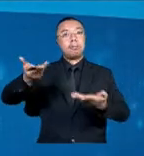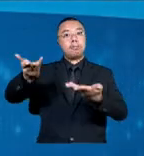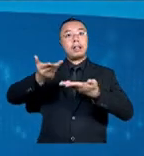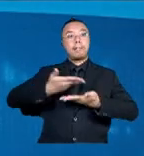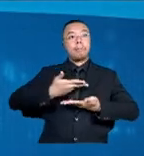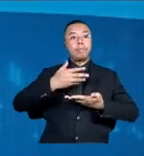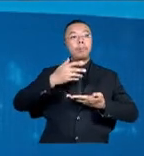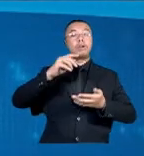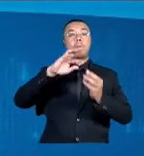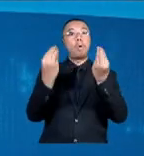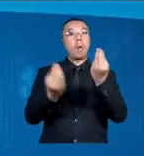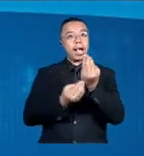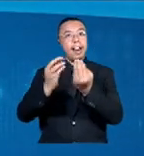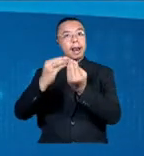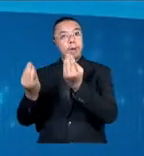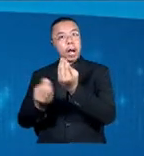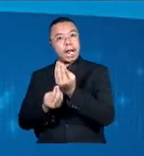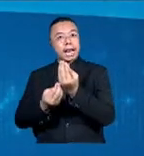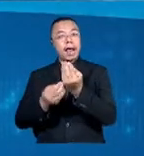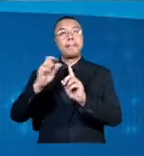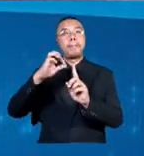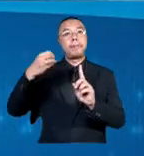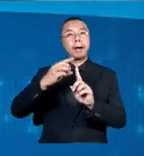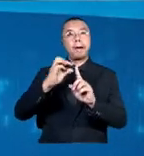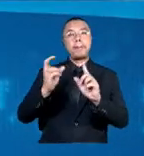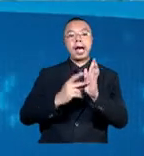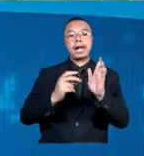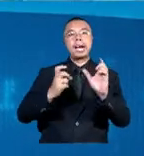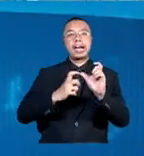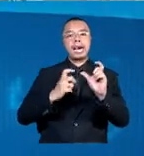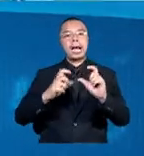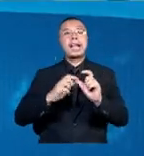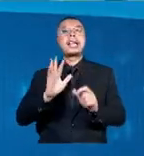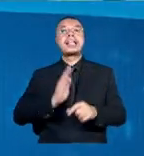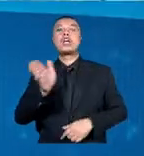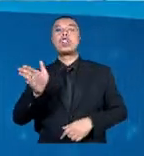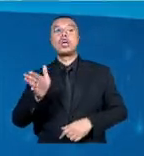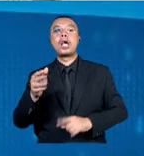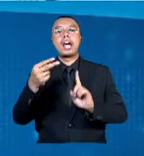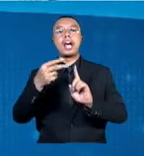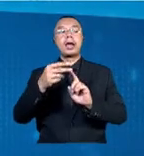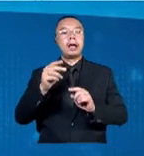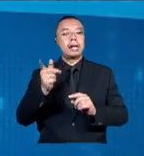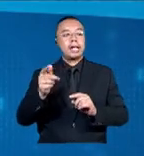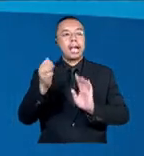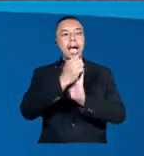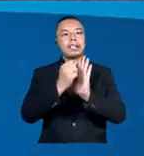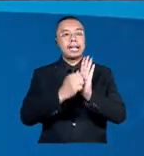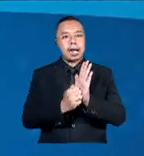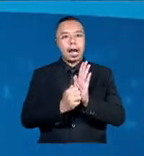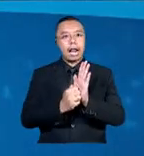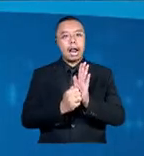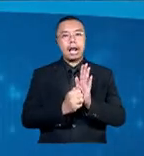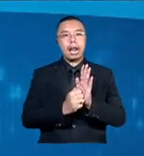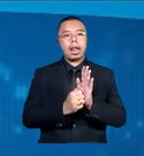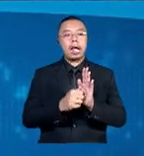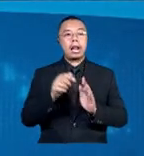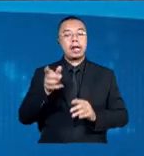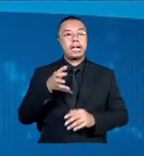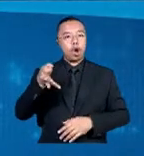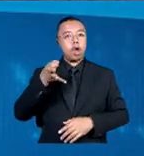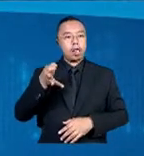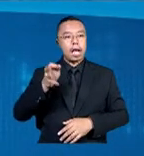menyambut duta-duta PEPANAS yang akan mengikuti event di dua zona di